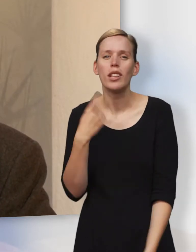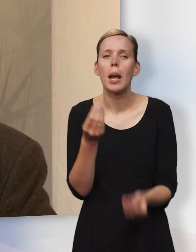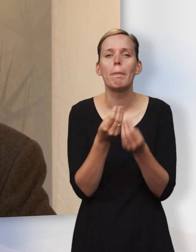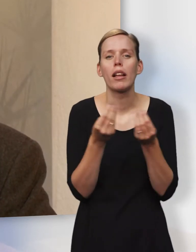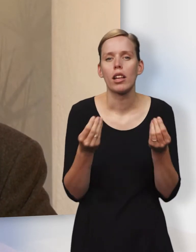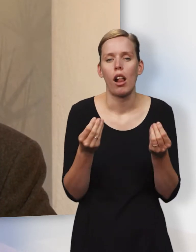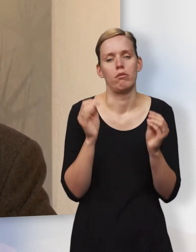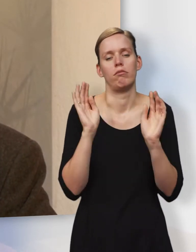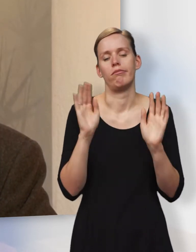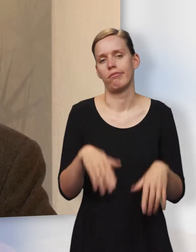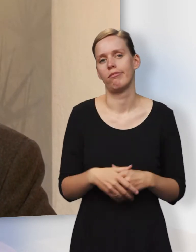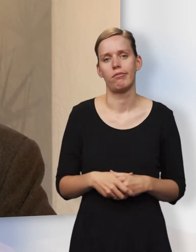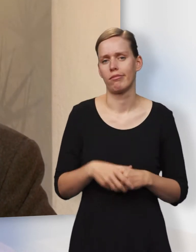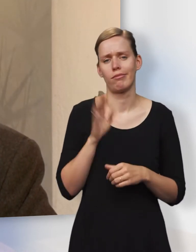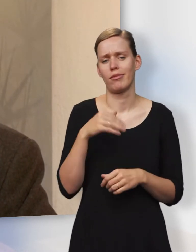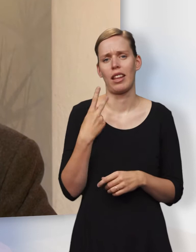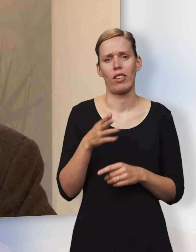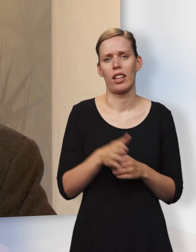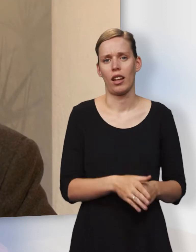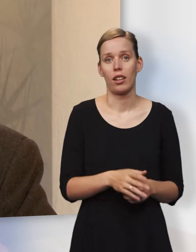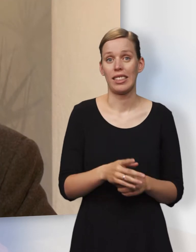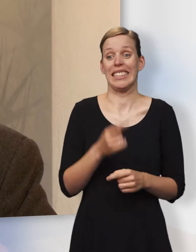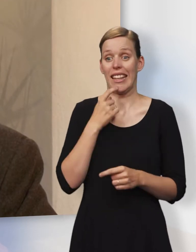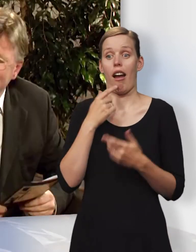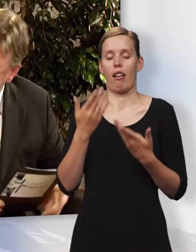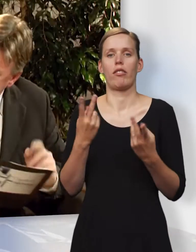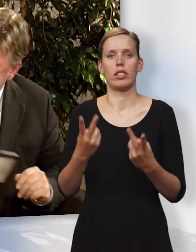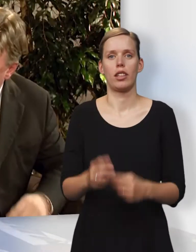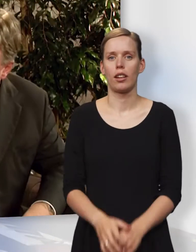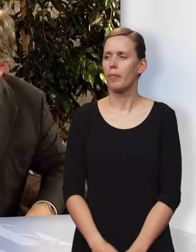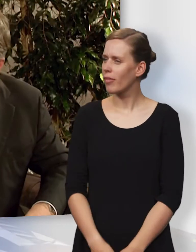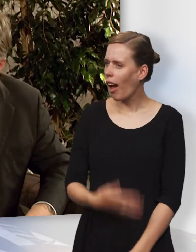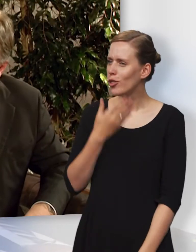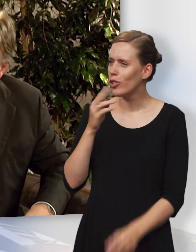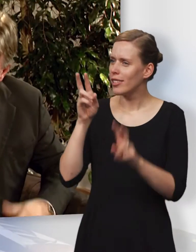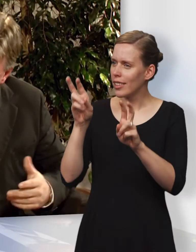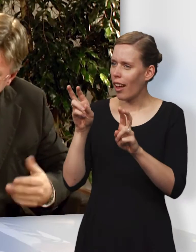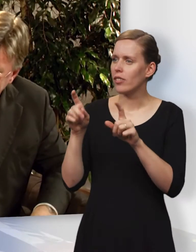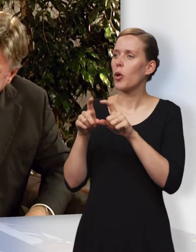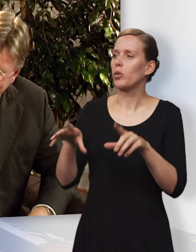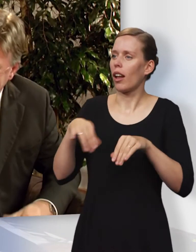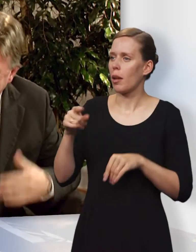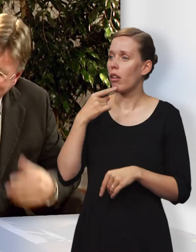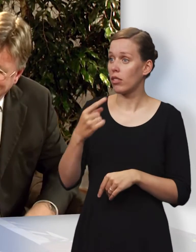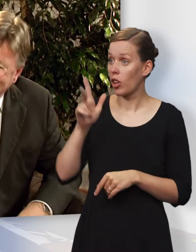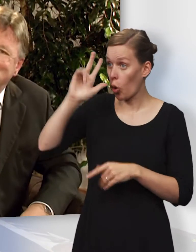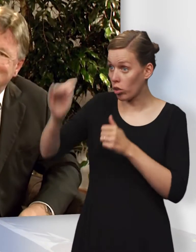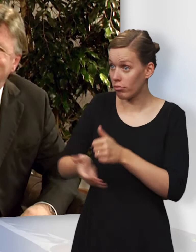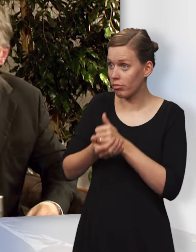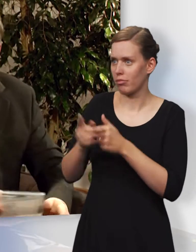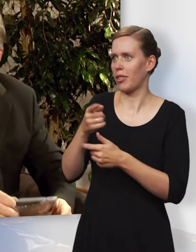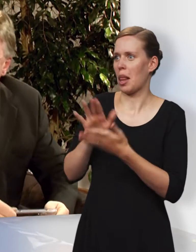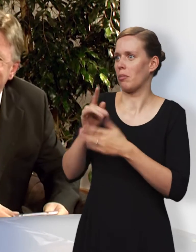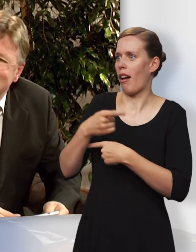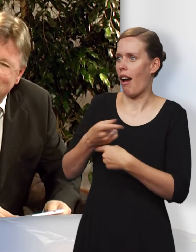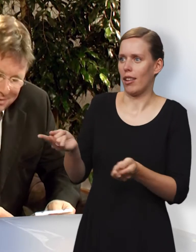Materielle, das ist dann einfach zweitrangig. Es geht um die Sache. Aber das ist ein schönes Zitat, wenn ein Unternehmer sagt, wenn Gott mich trägt, dann klappt doch